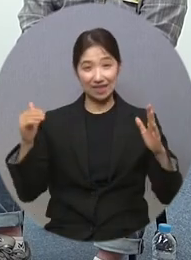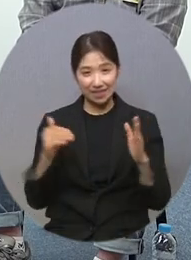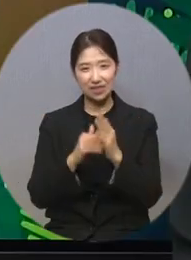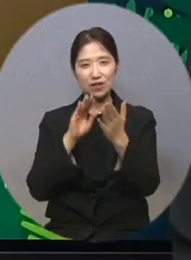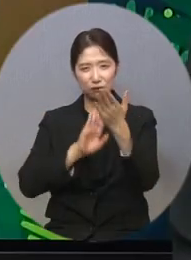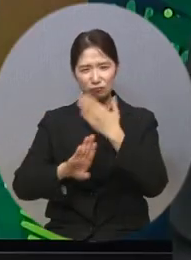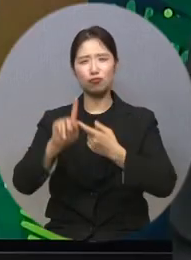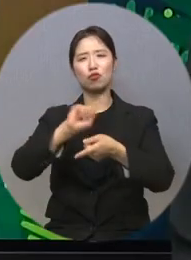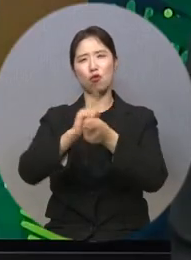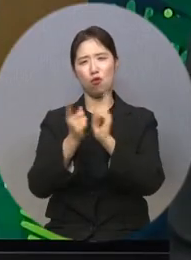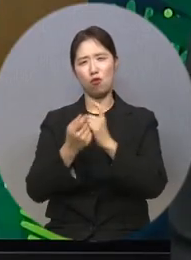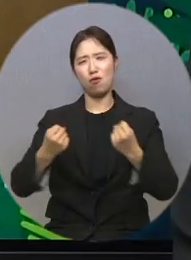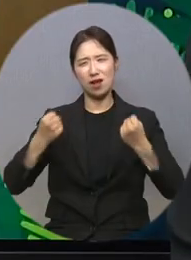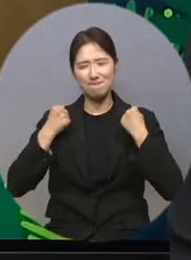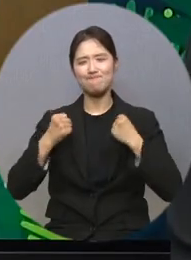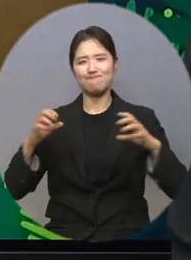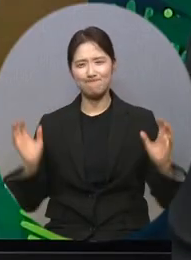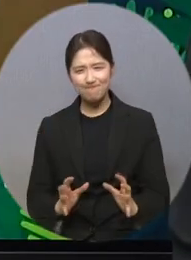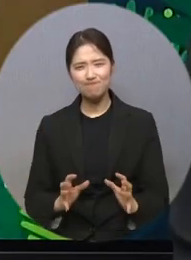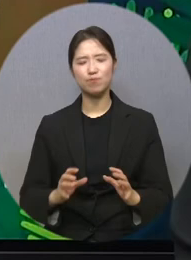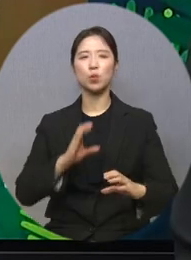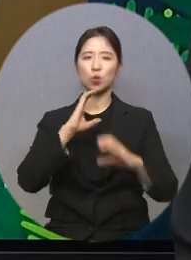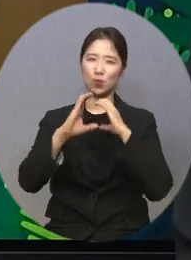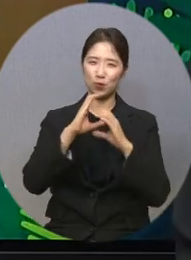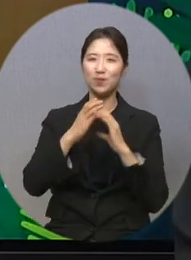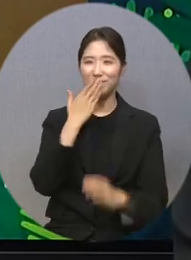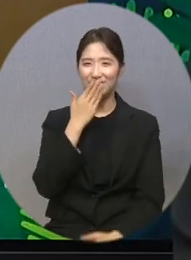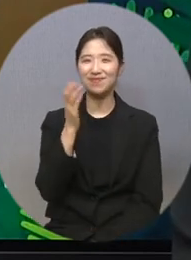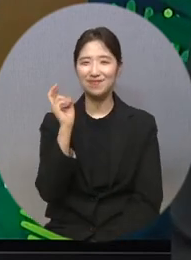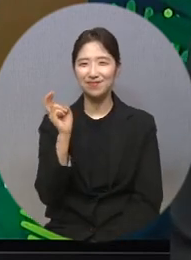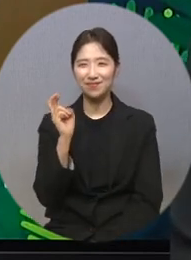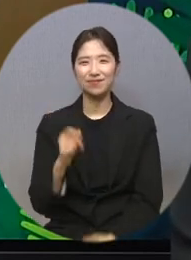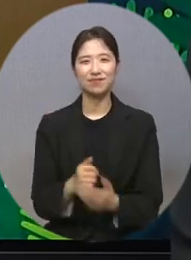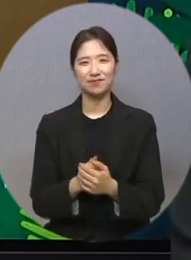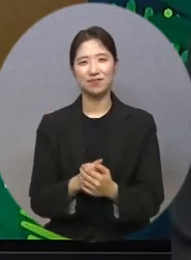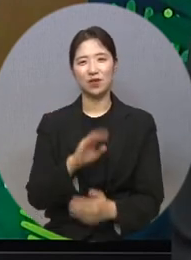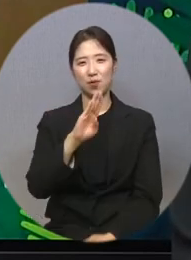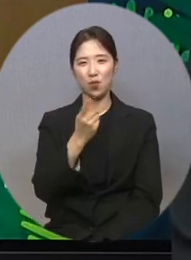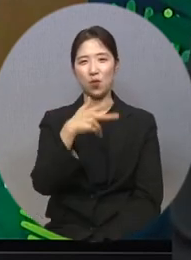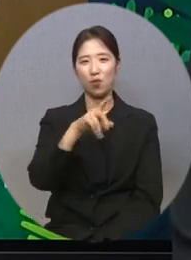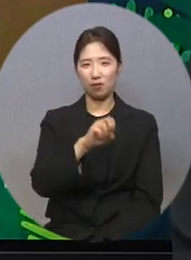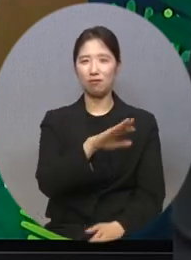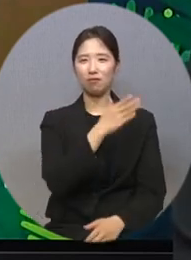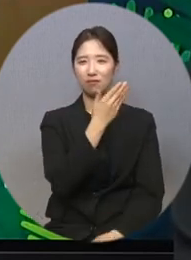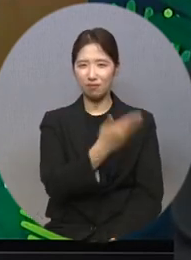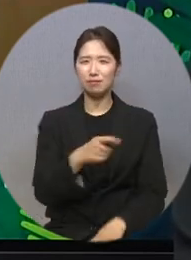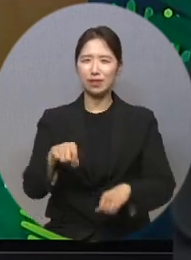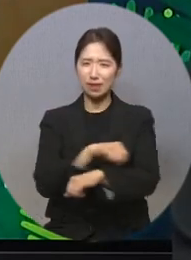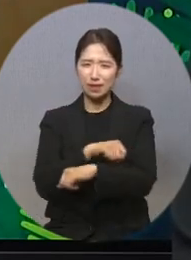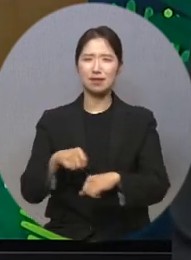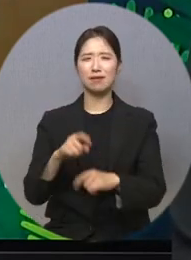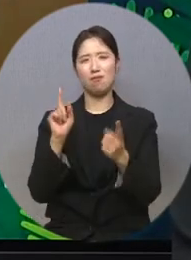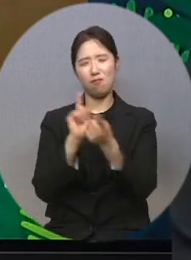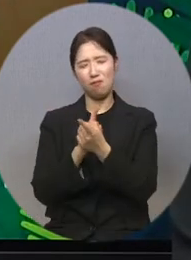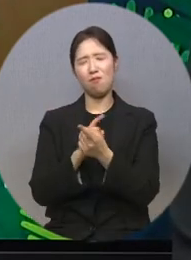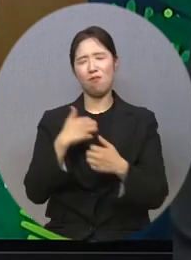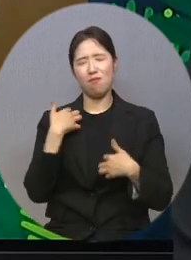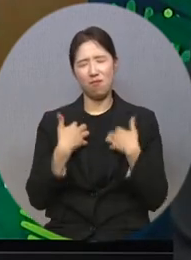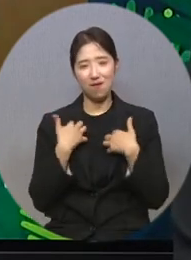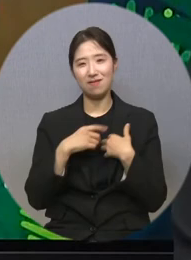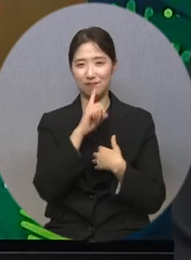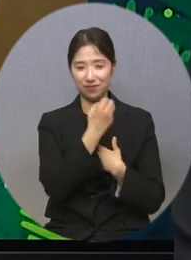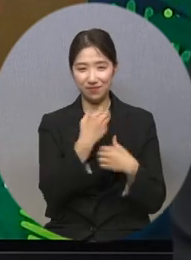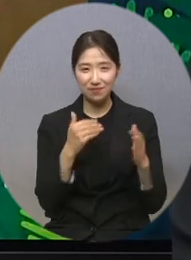서로 힘을 보태시고 또 소통하시리라고 생각이 됩니다. 우리 보경님 특히나, 그죠, 우리 만나서 너무 반갑다고 아까 말씀